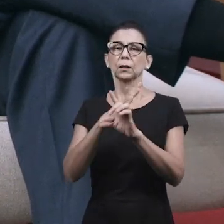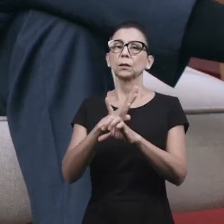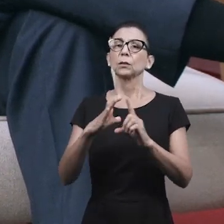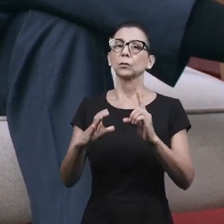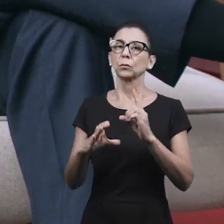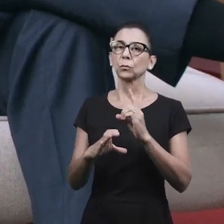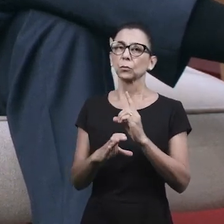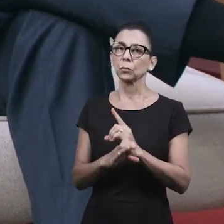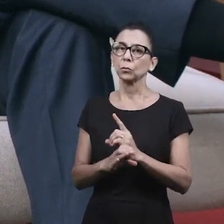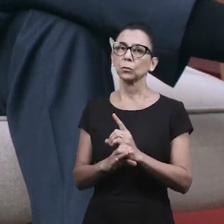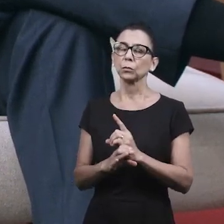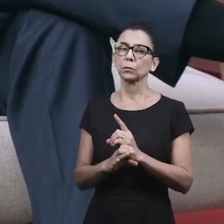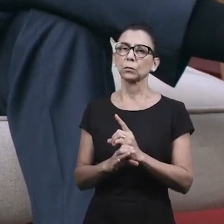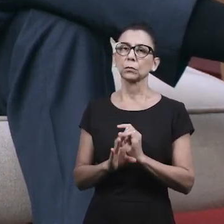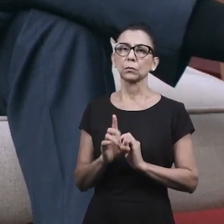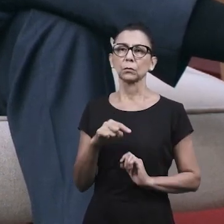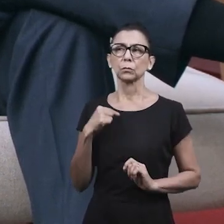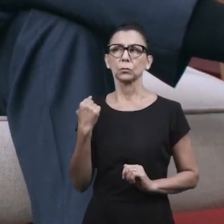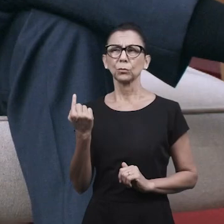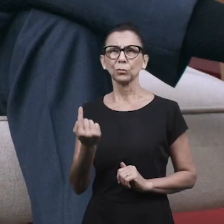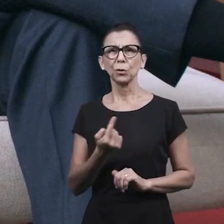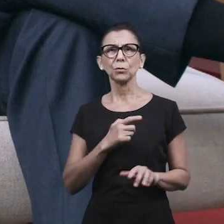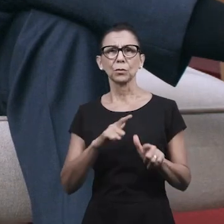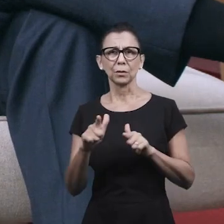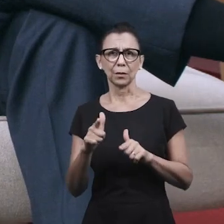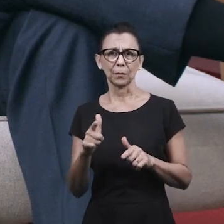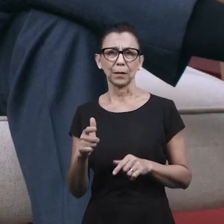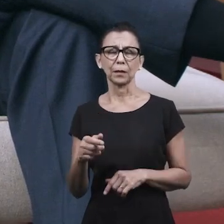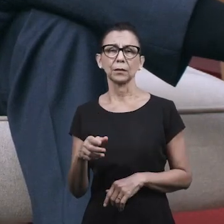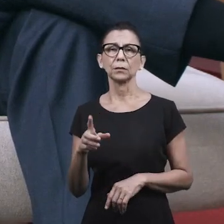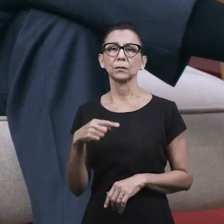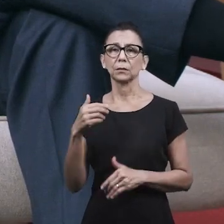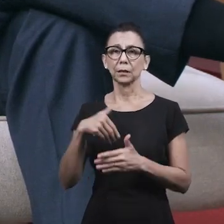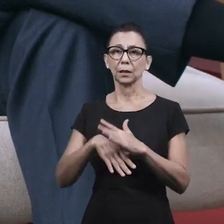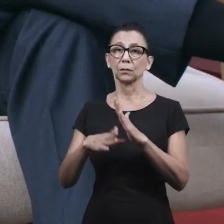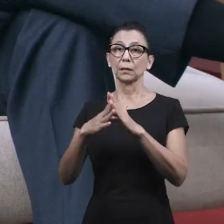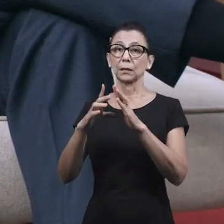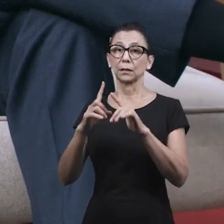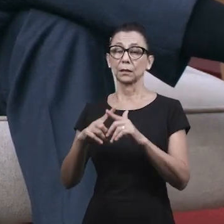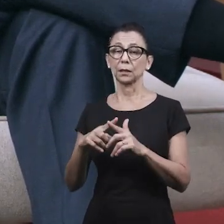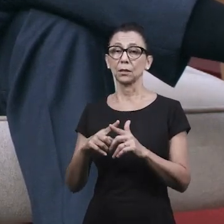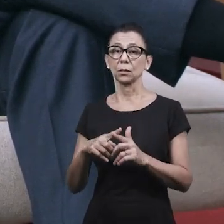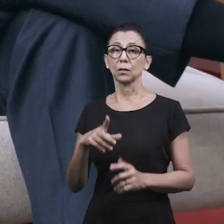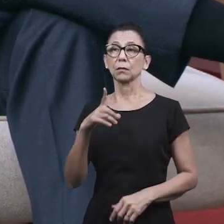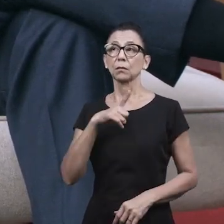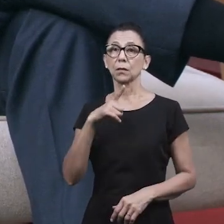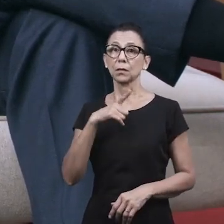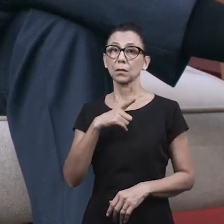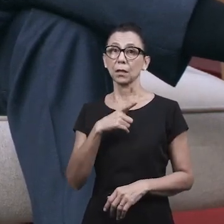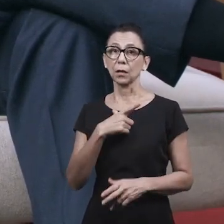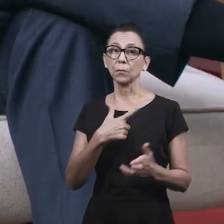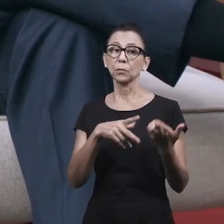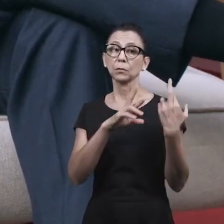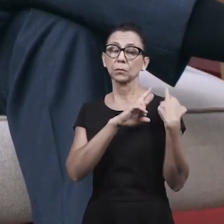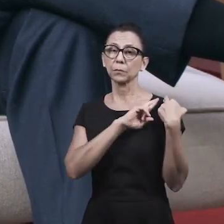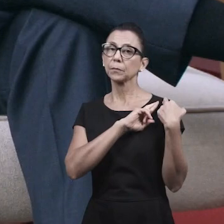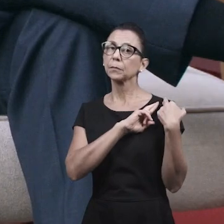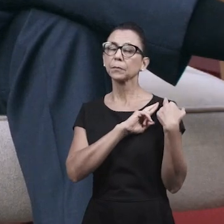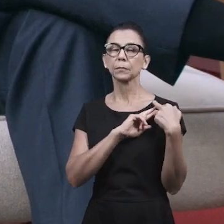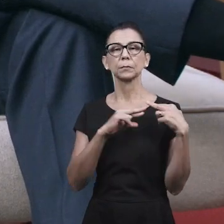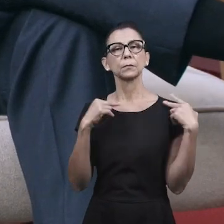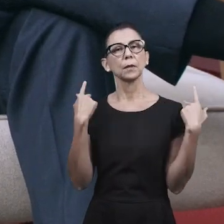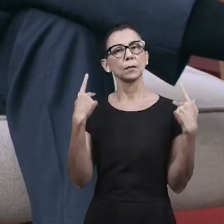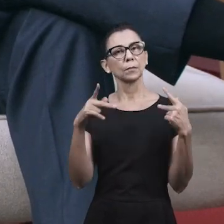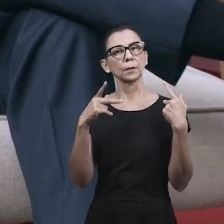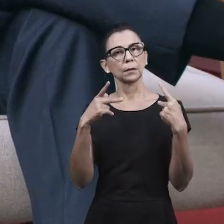nous faisons comme Église, nous avons une mission, un rôle donné par le Saint-Esprit,